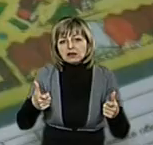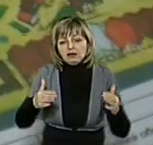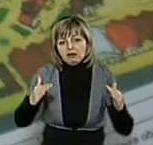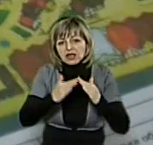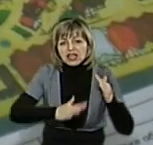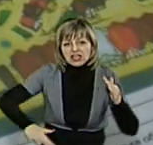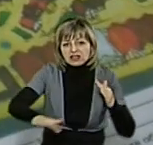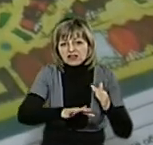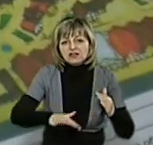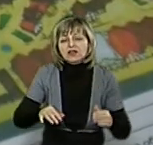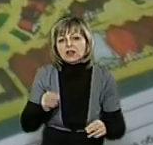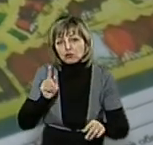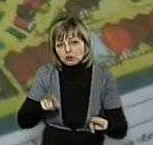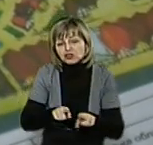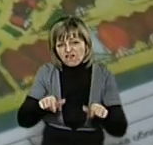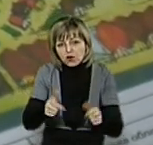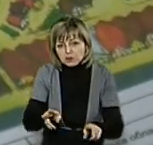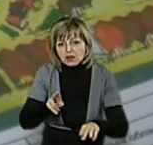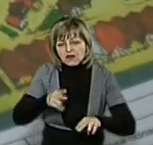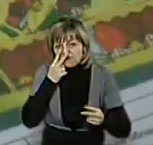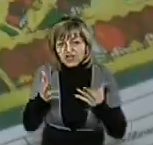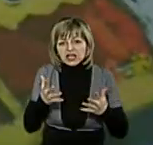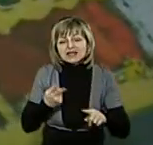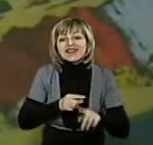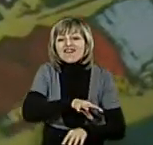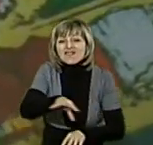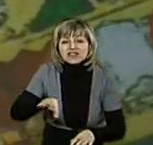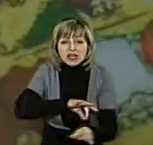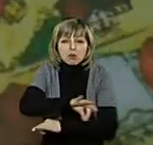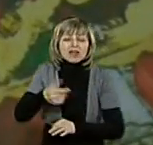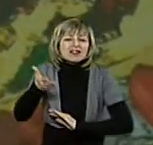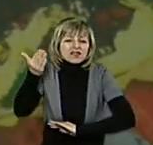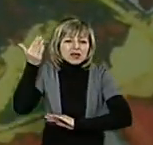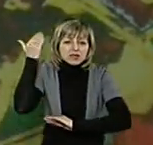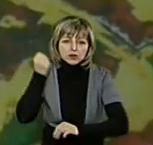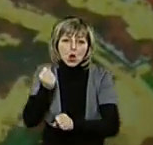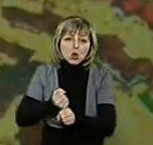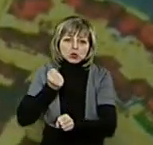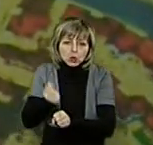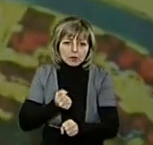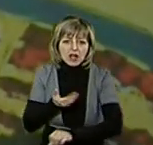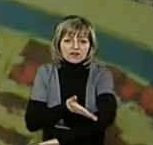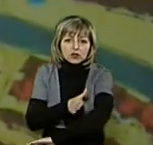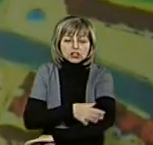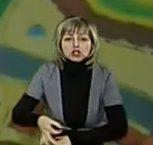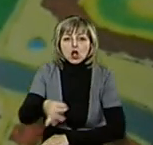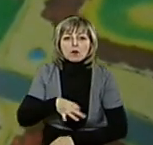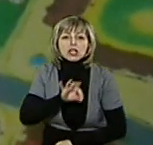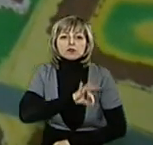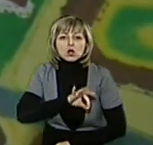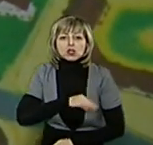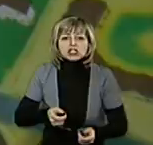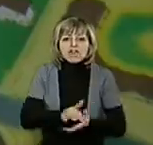ринок. Отак він може виглядати. Це ці проекти давним-давно розробляла Волинська облспоживспілка